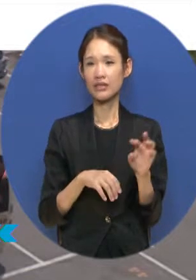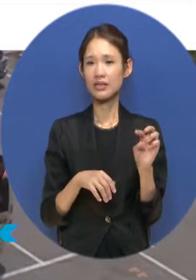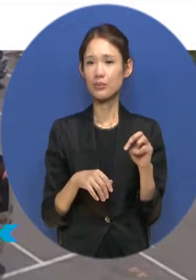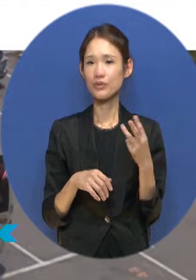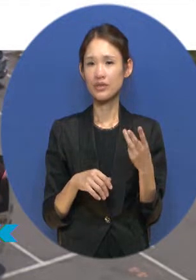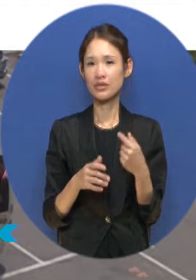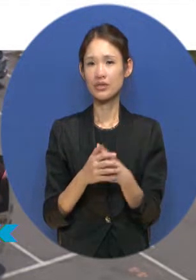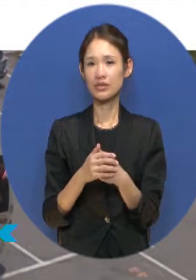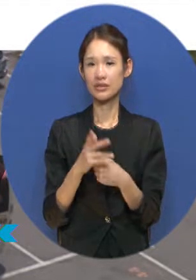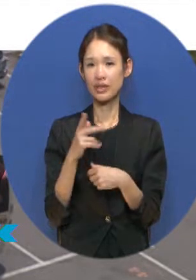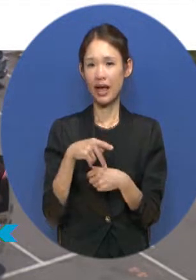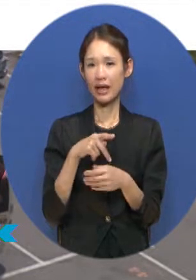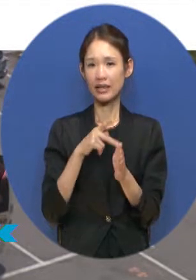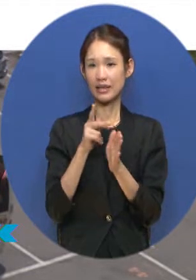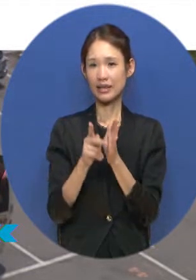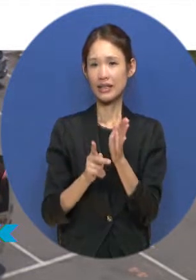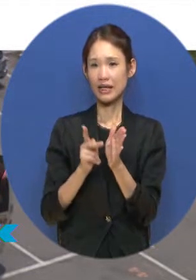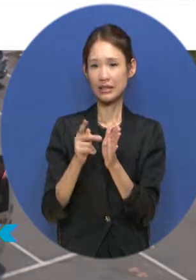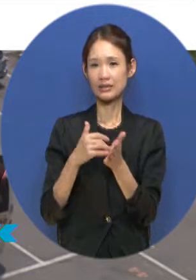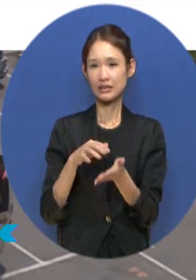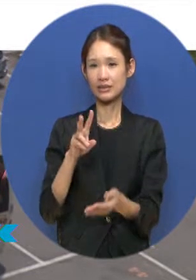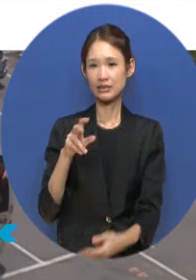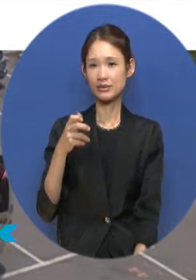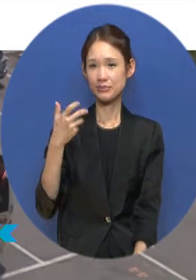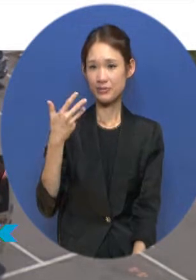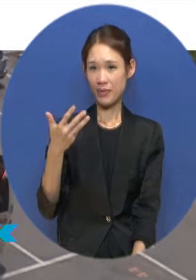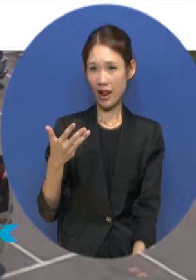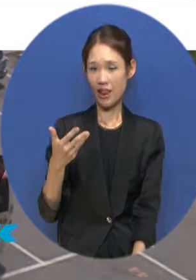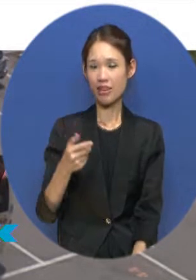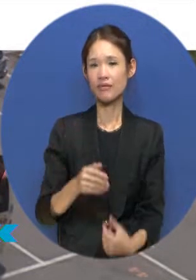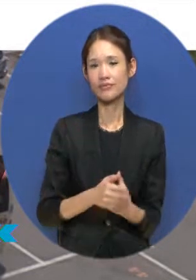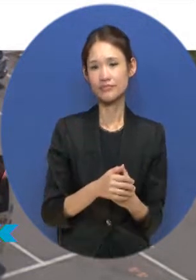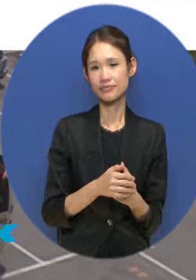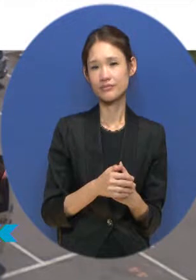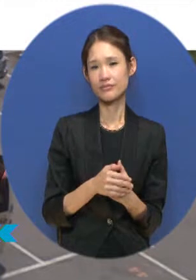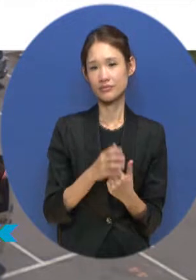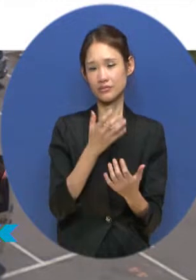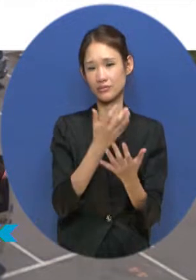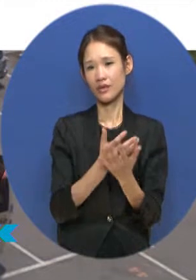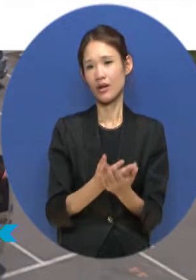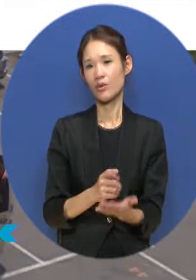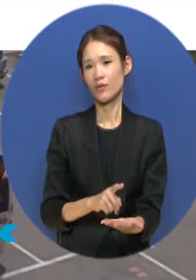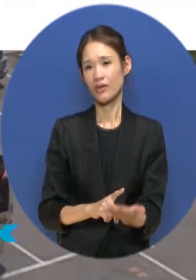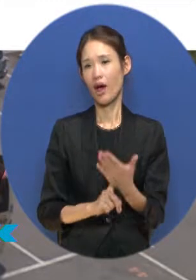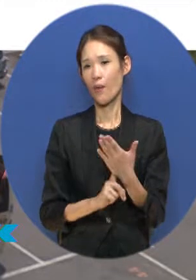KTX가 28 이런 식으로 해서 지금 지금 자료가 나오고 있습니다.